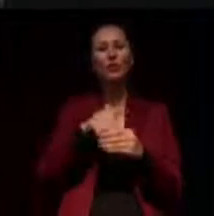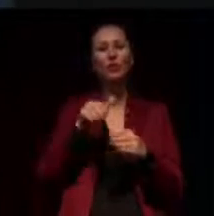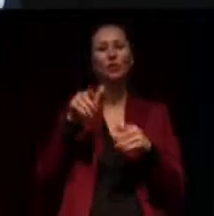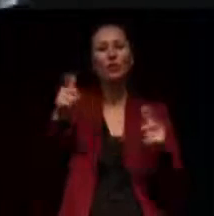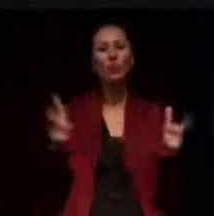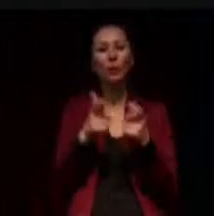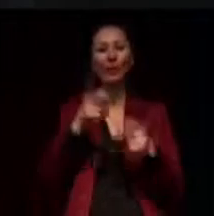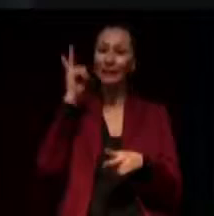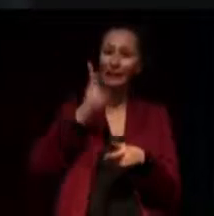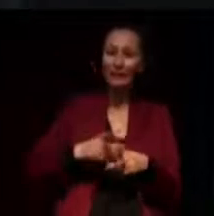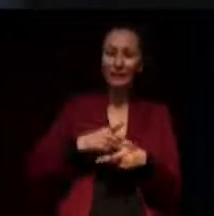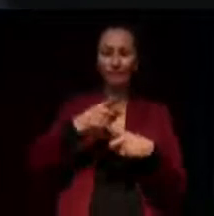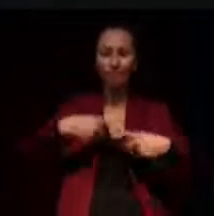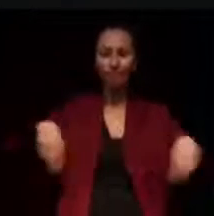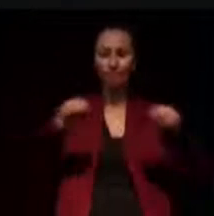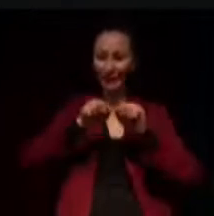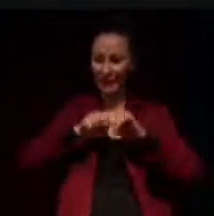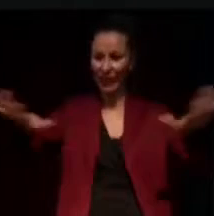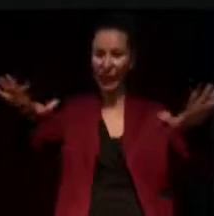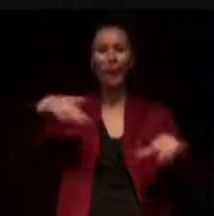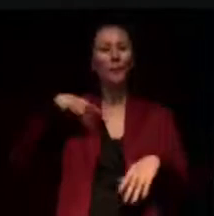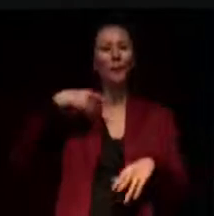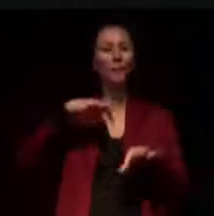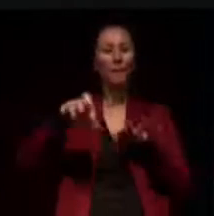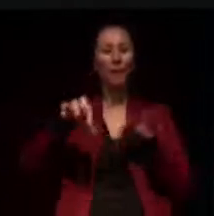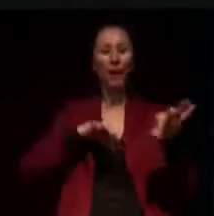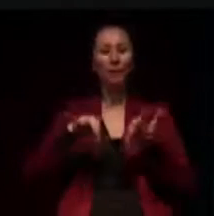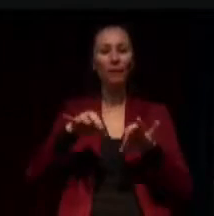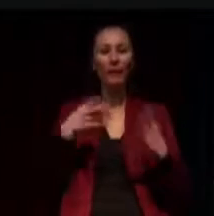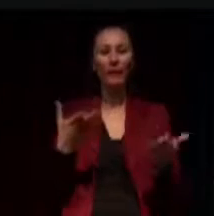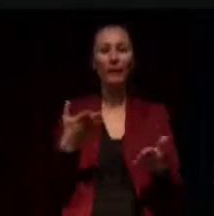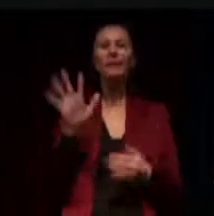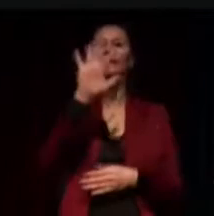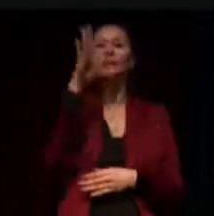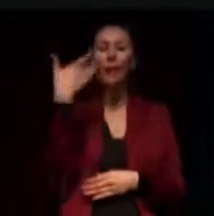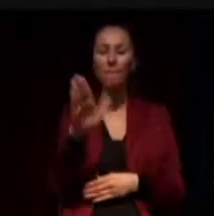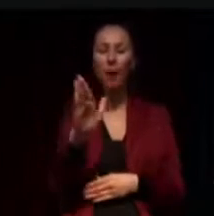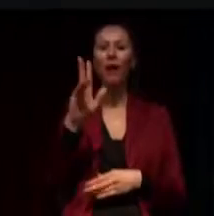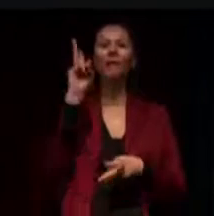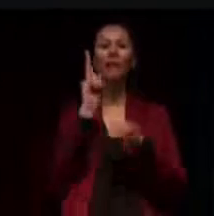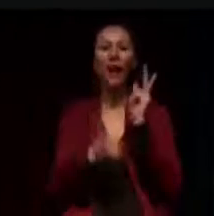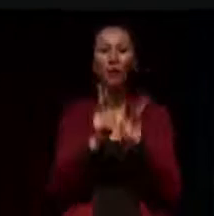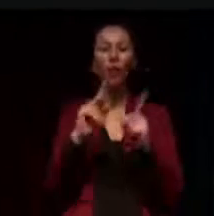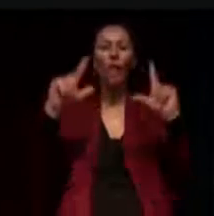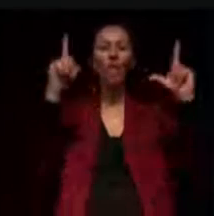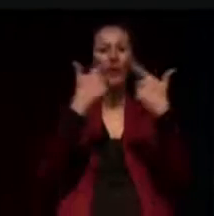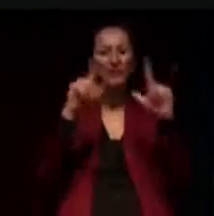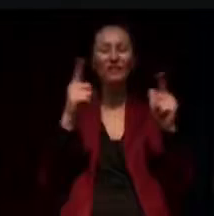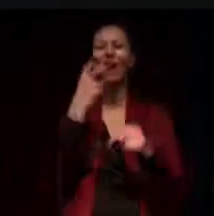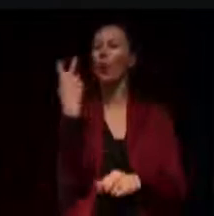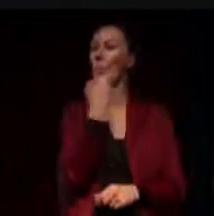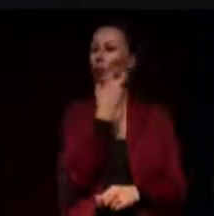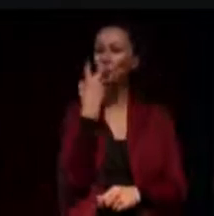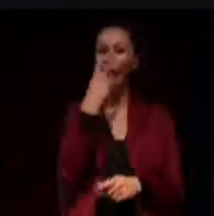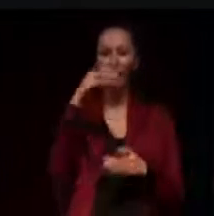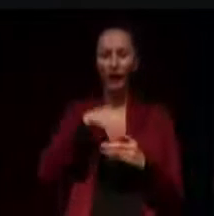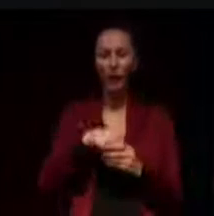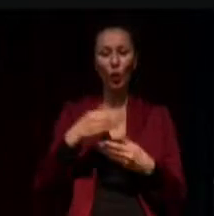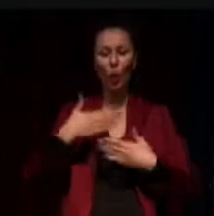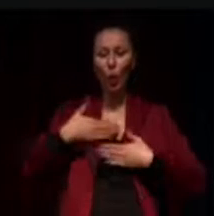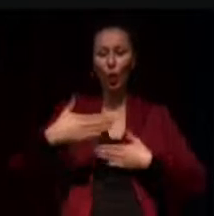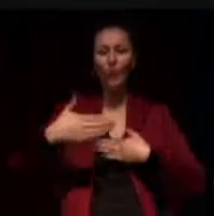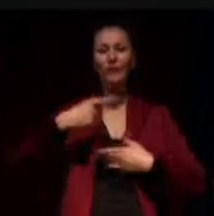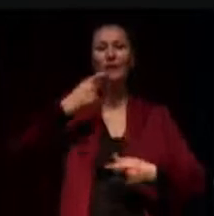toplantısını hızlıca yapıp dağılmayı planlarken sinema, tiyatro, festival ve konserler için